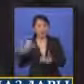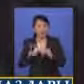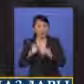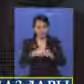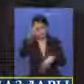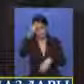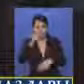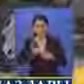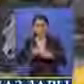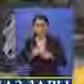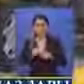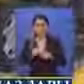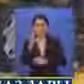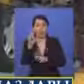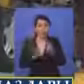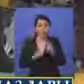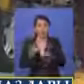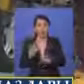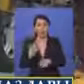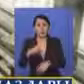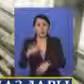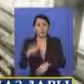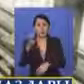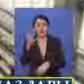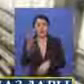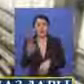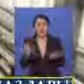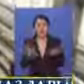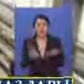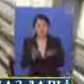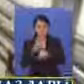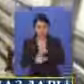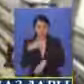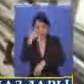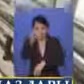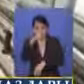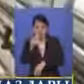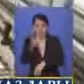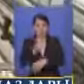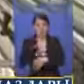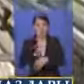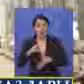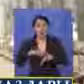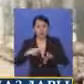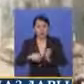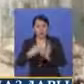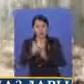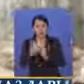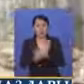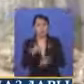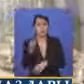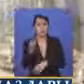айда өңдеу өнеркәсібінің өсімі 3,3% деңгейінде сақталды. Биыл индустрияландыру картасы